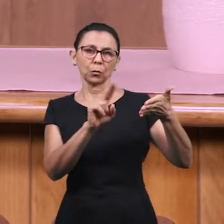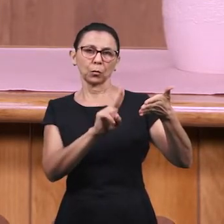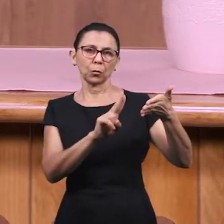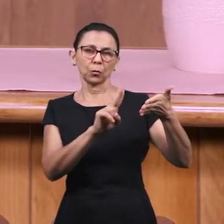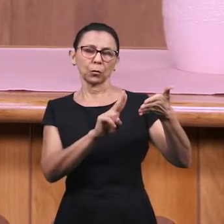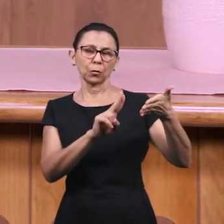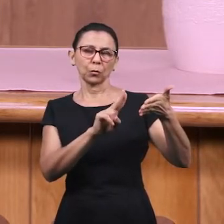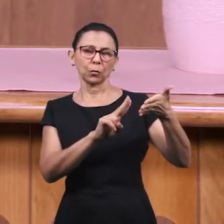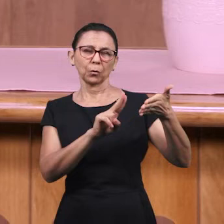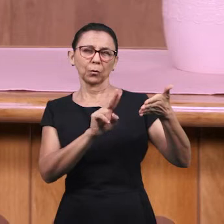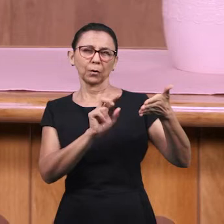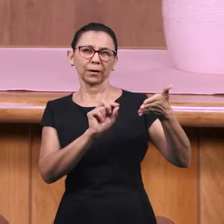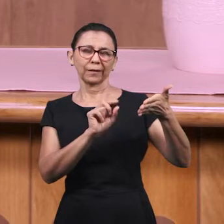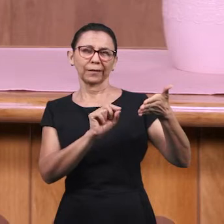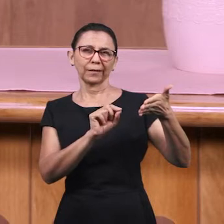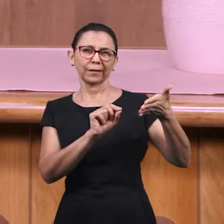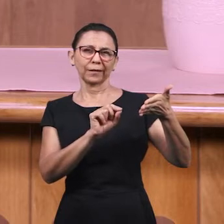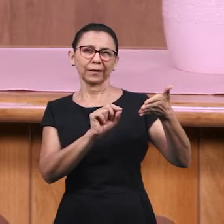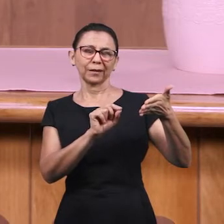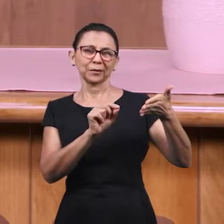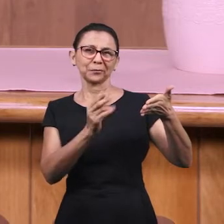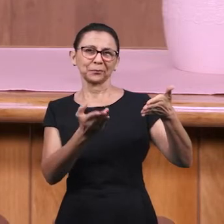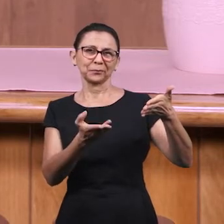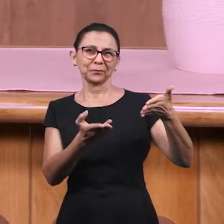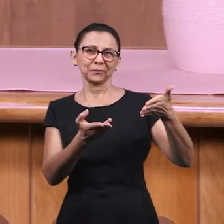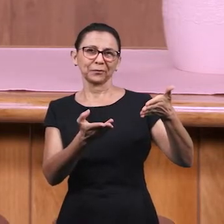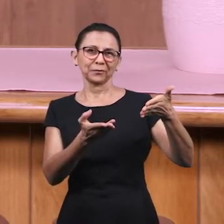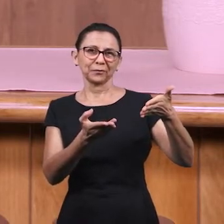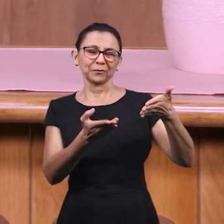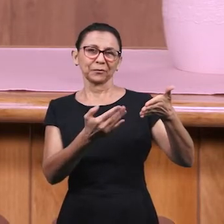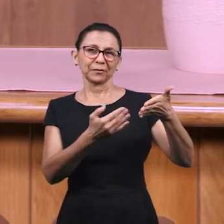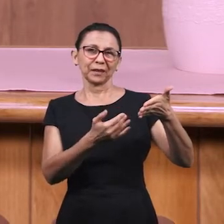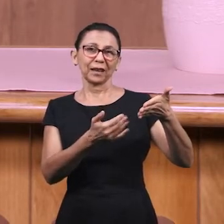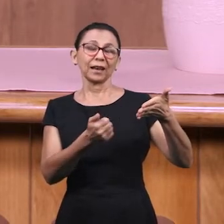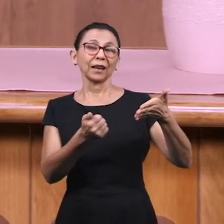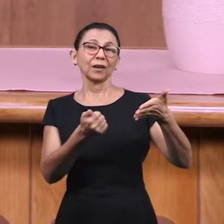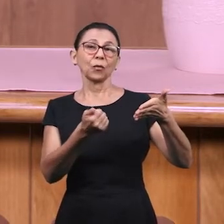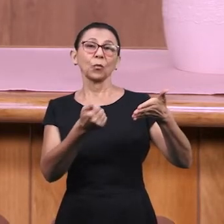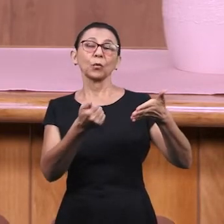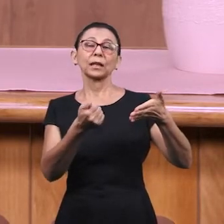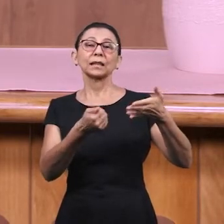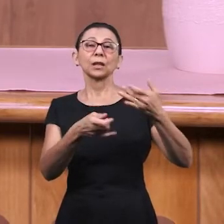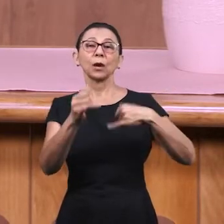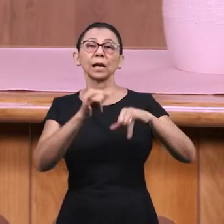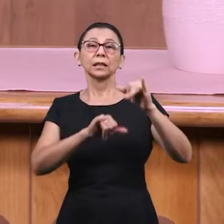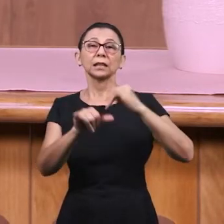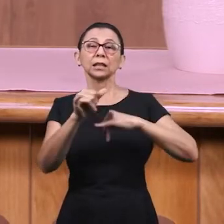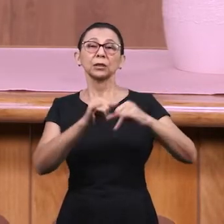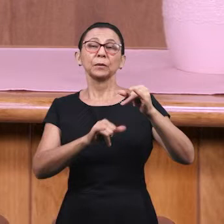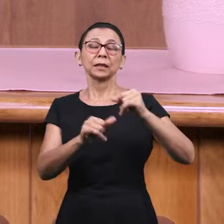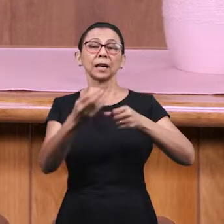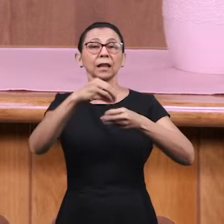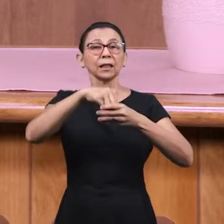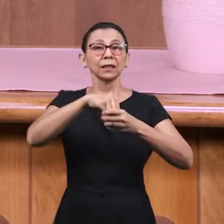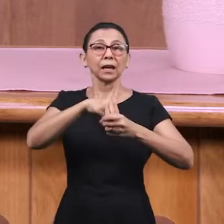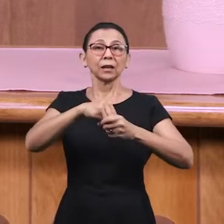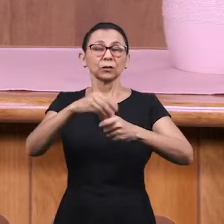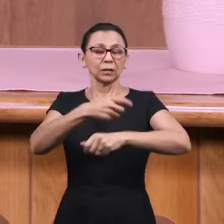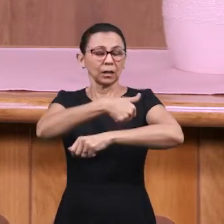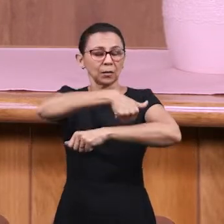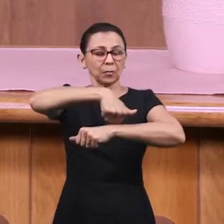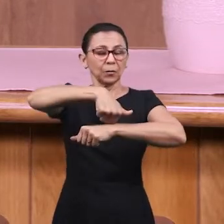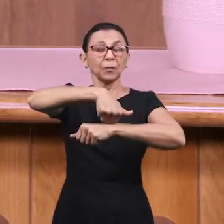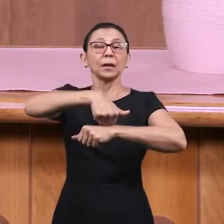состав, да, то, из чего состоит этот крем, эта мазь. Это антибиотики,